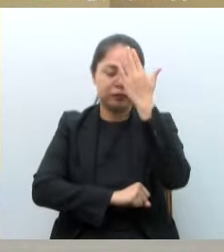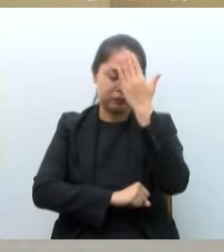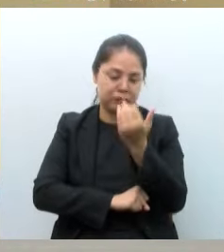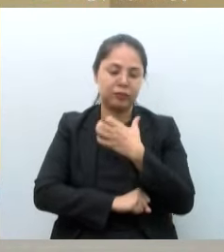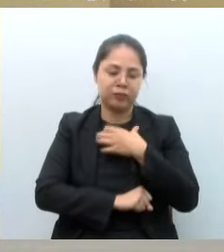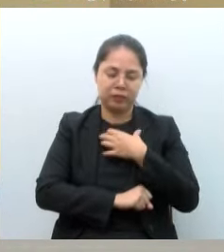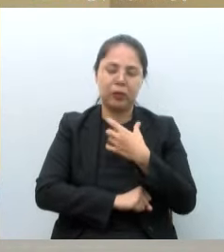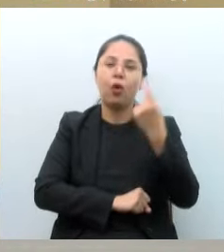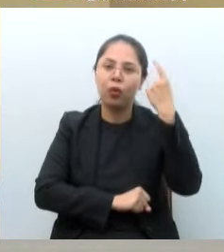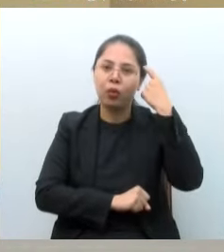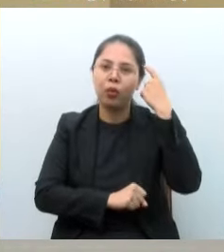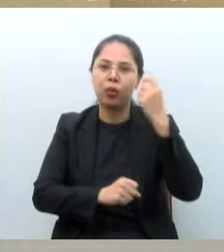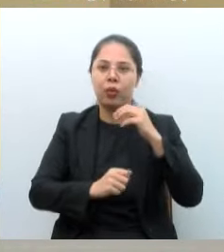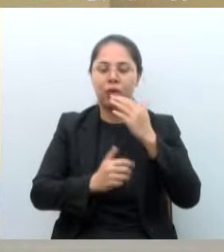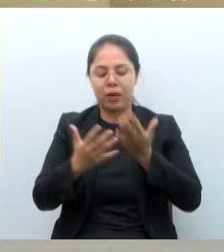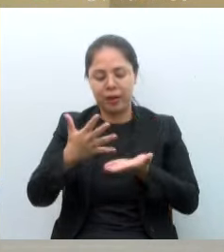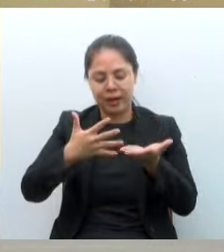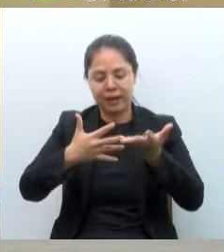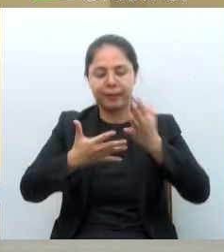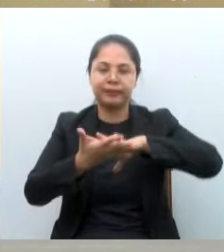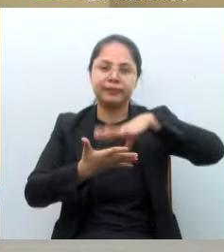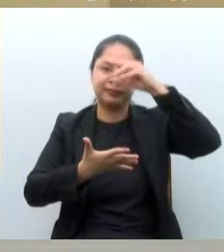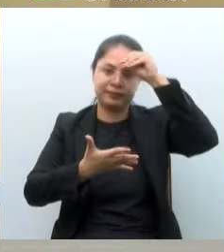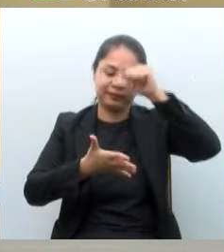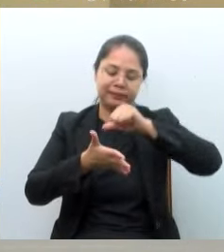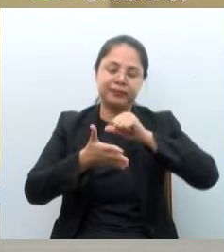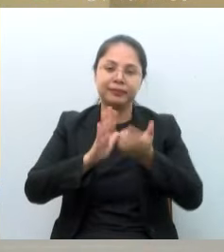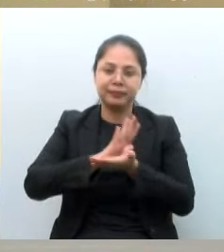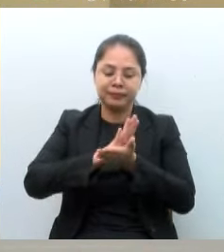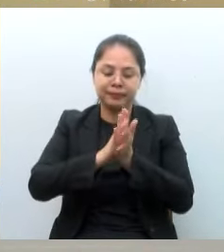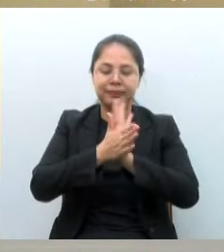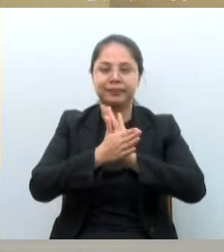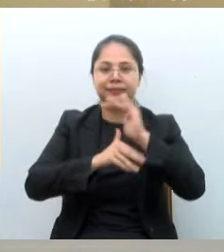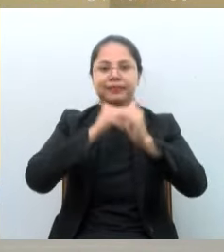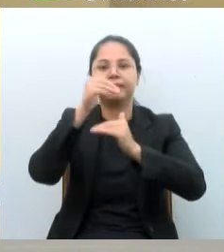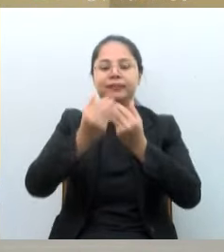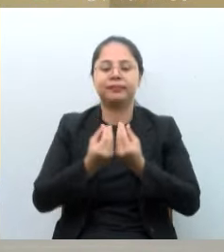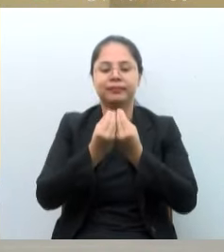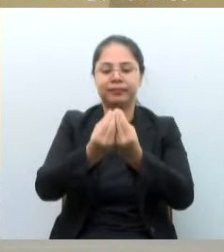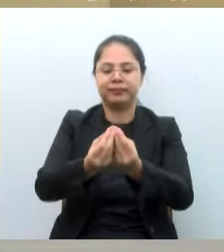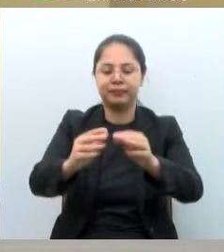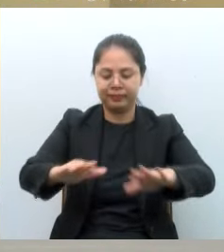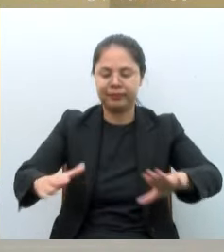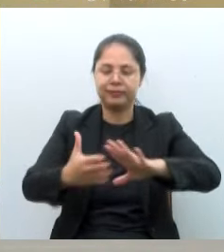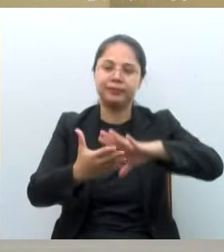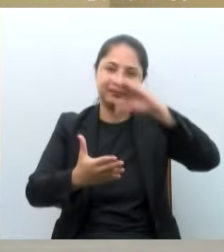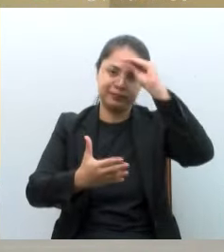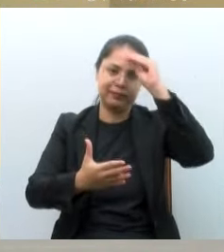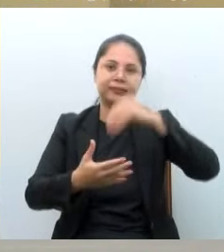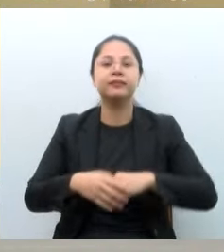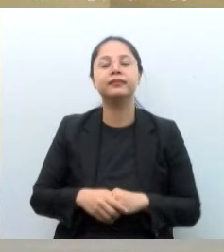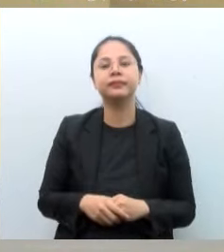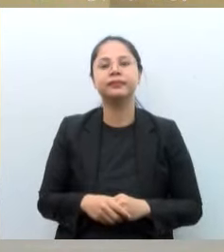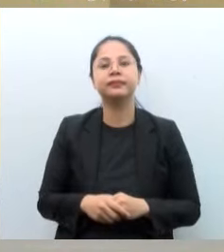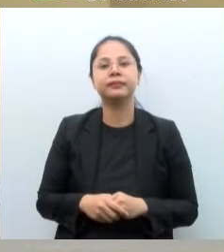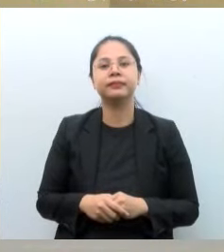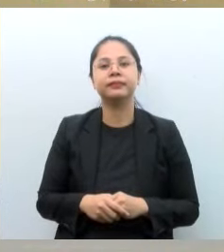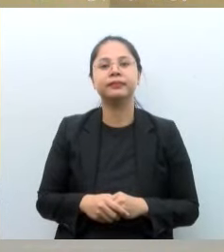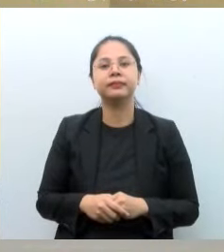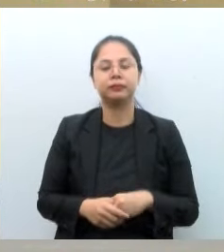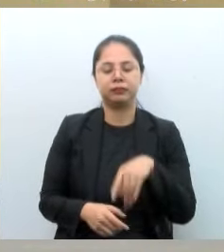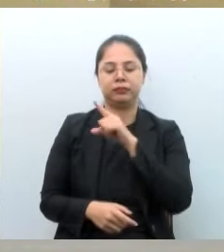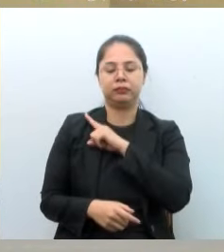ก็ยกระดับคุณภาพการศึกษาให้แก่เยาวชนของเรานะครับนอกจากนั้นเนี่ยสิ่งหนึ่งที่เป็นภาร